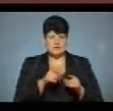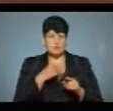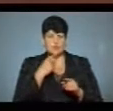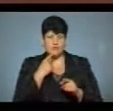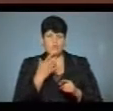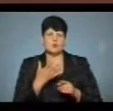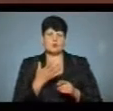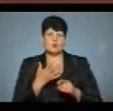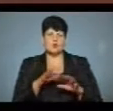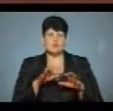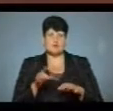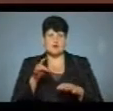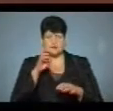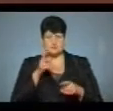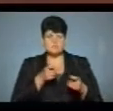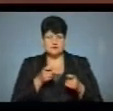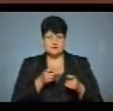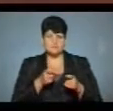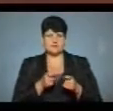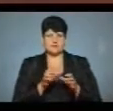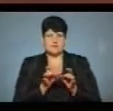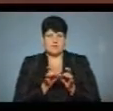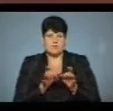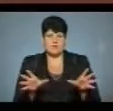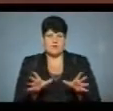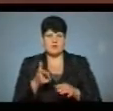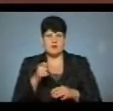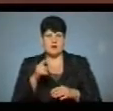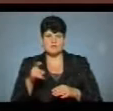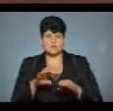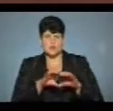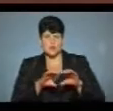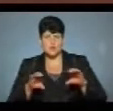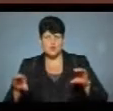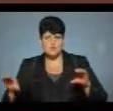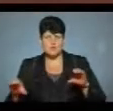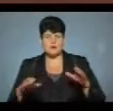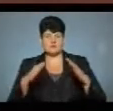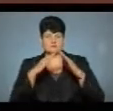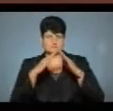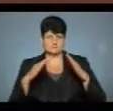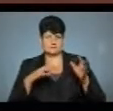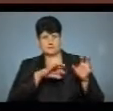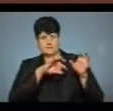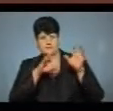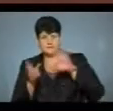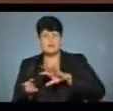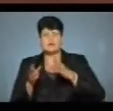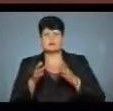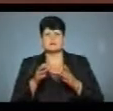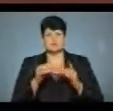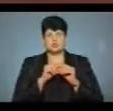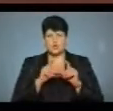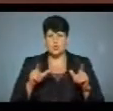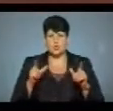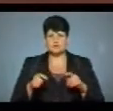Романа Краснюка, через негоду прорвало газову трубу, вітер зірвав частину покрівлі з місцевої школи і приватного підприємства і пошкодив